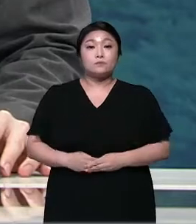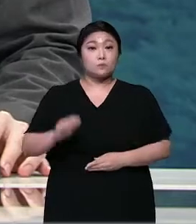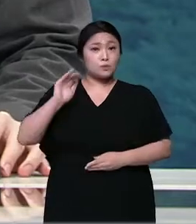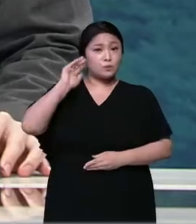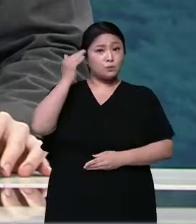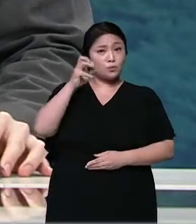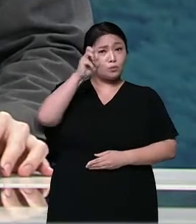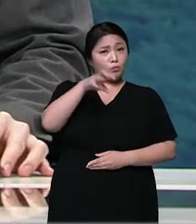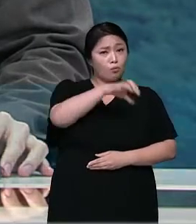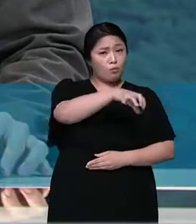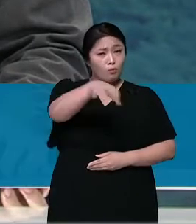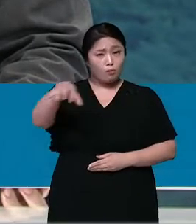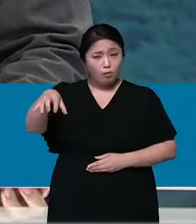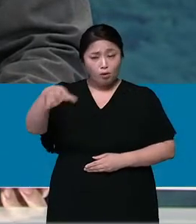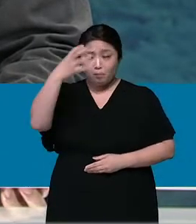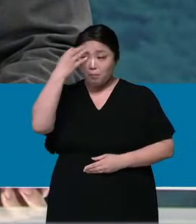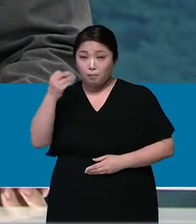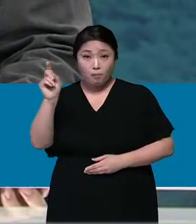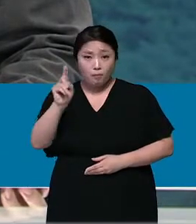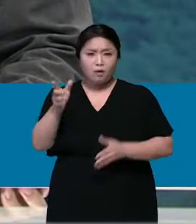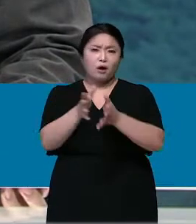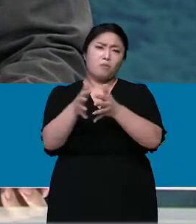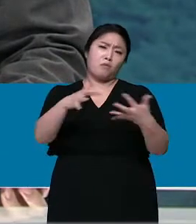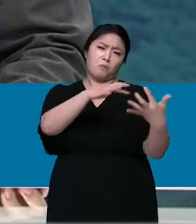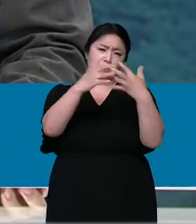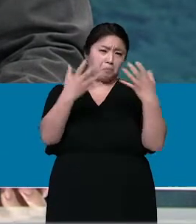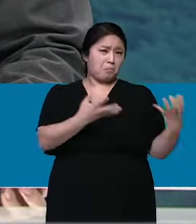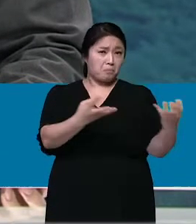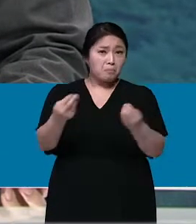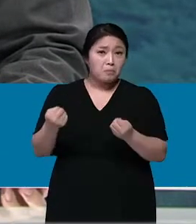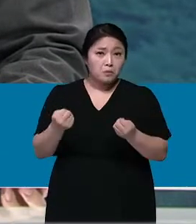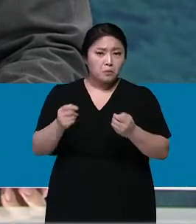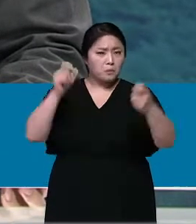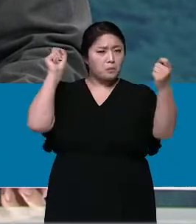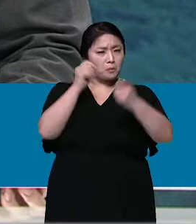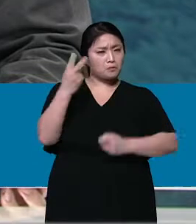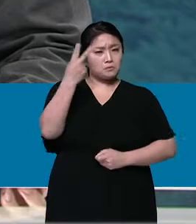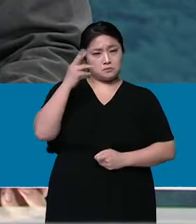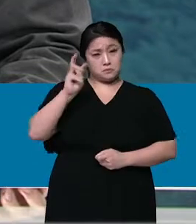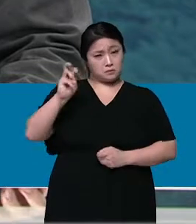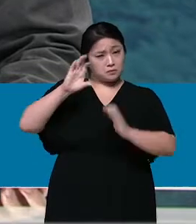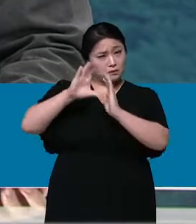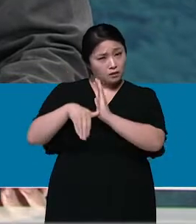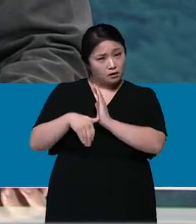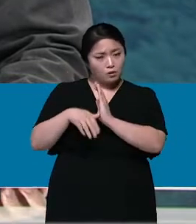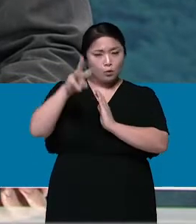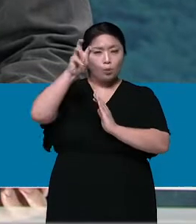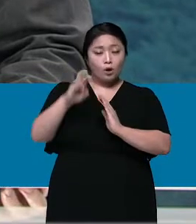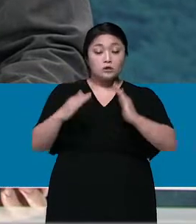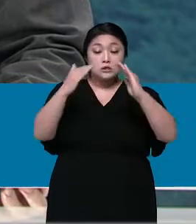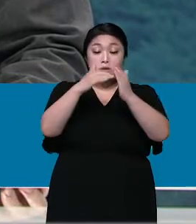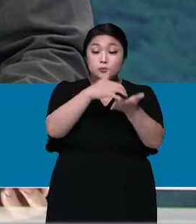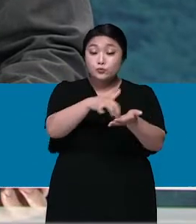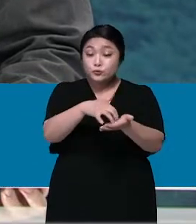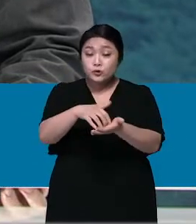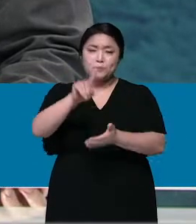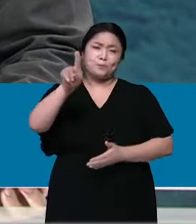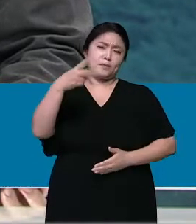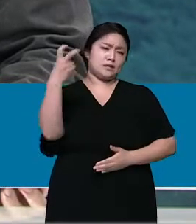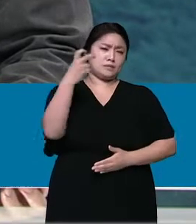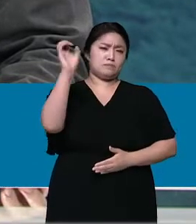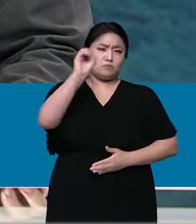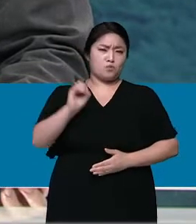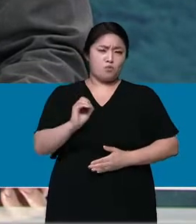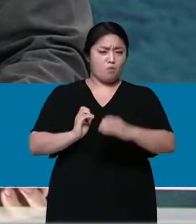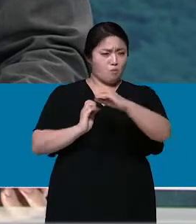요즘 광주 곳곳에서 아파트 공사가 한창입니다 오는 2030년에는 광주의 주택 공급 유리 120%